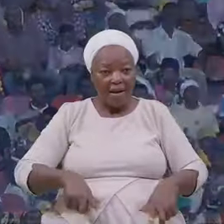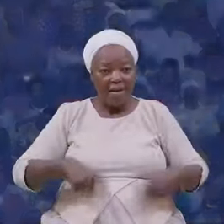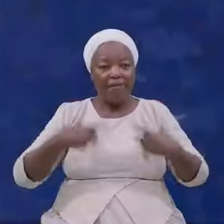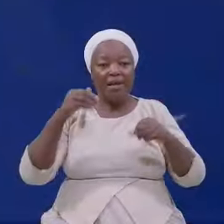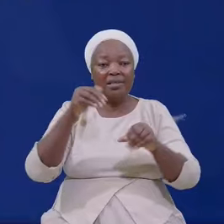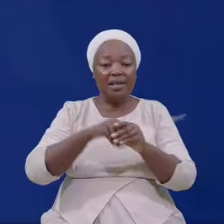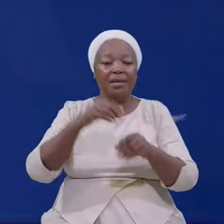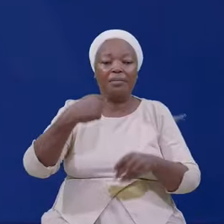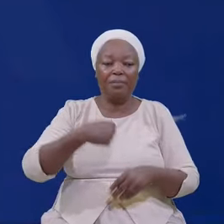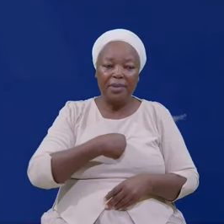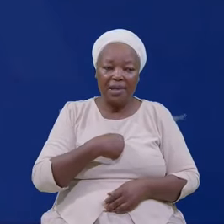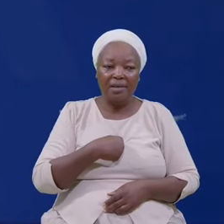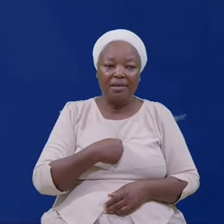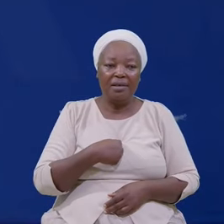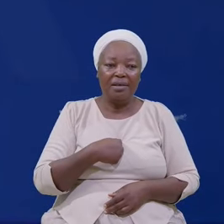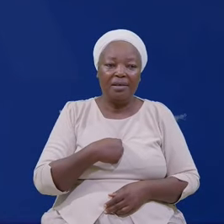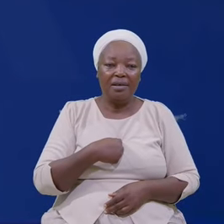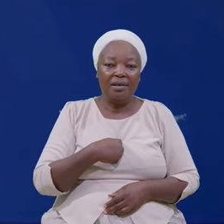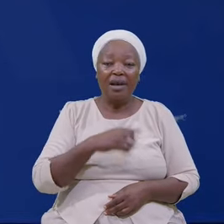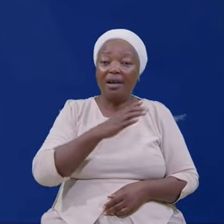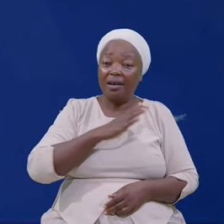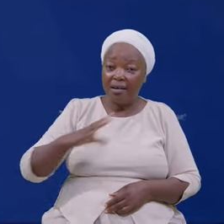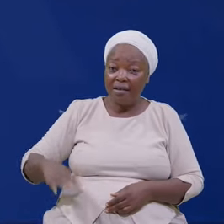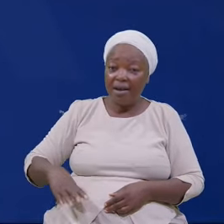But Christ lives in me. C'est Christ qui vit en moi.